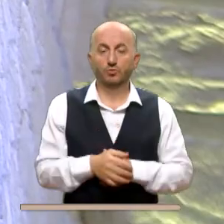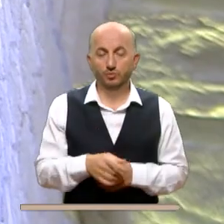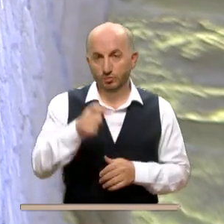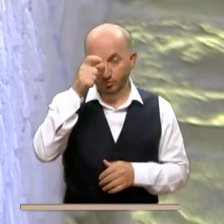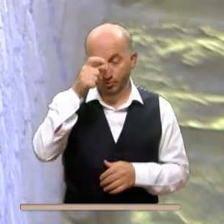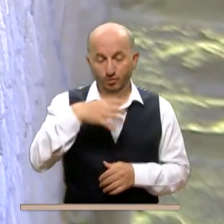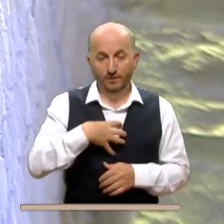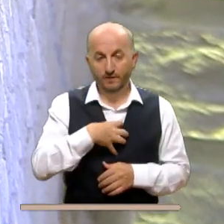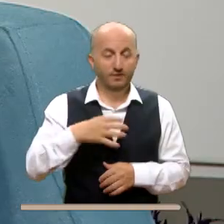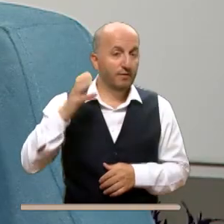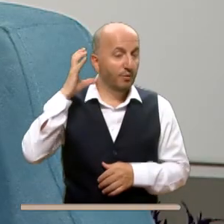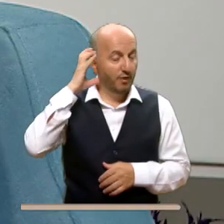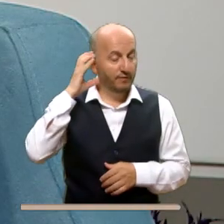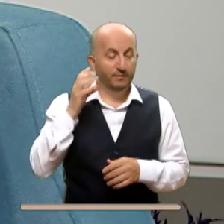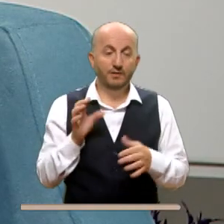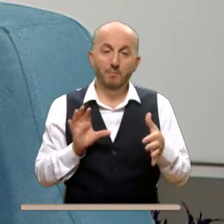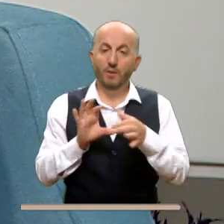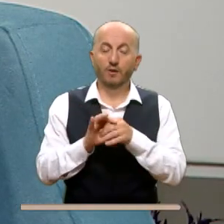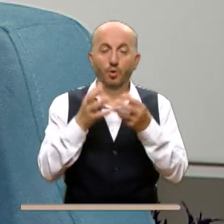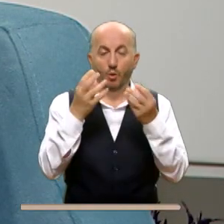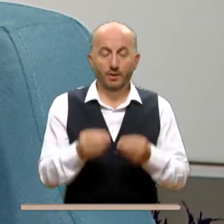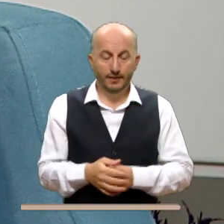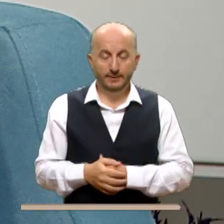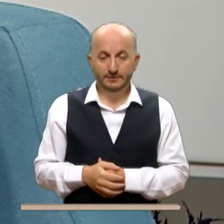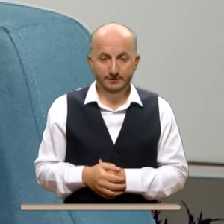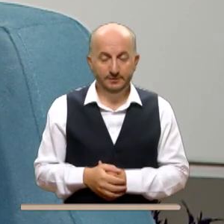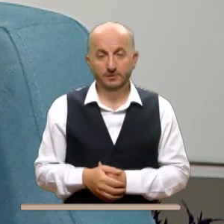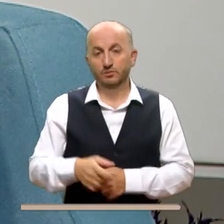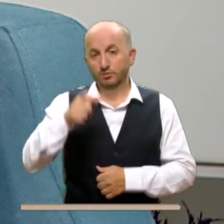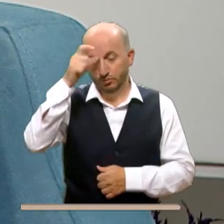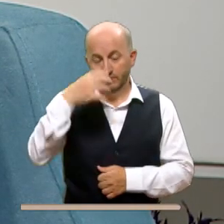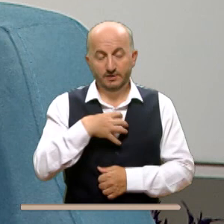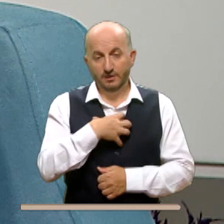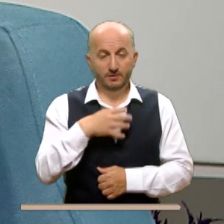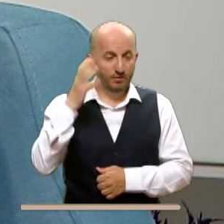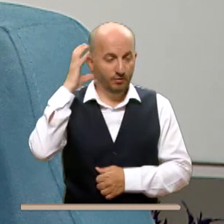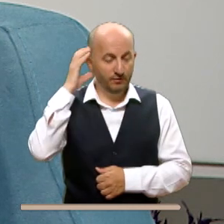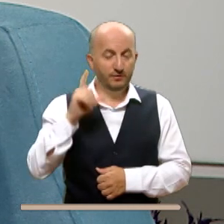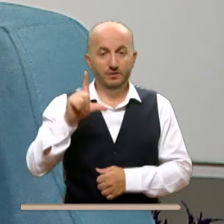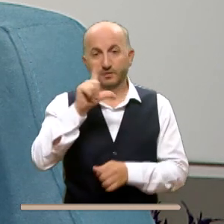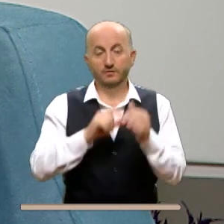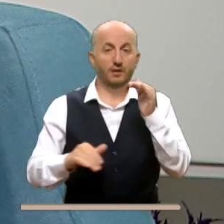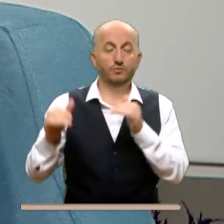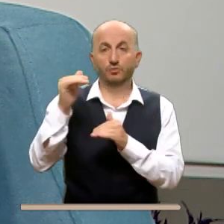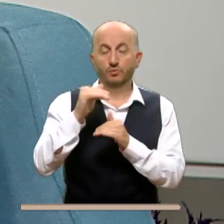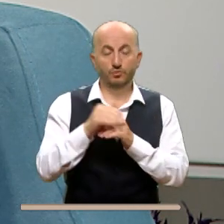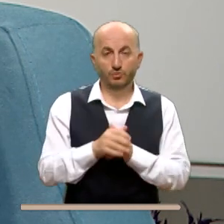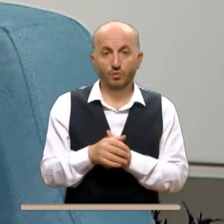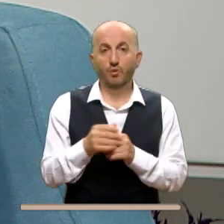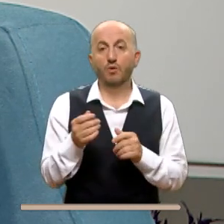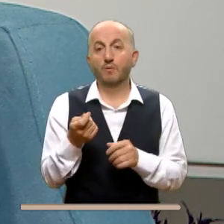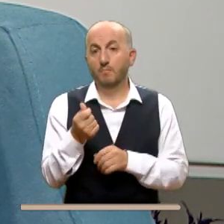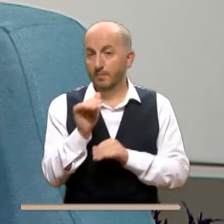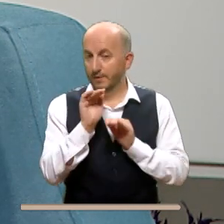Türkiye Diyanet Vakfı'yla da irtibatlı olarak ben Türkiye Diyanet Vakfı'nın lisansüstü